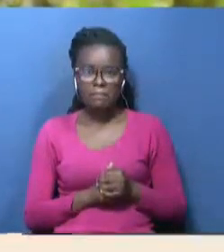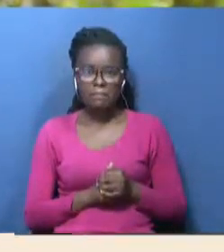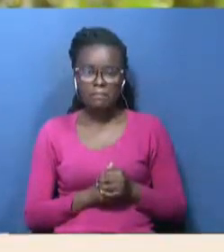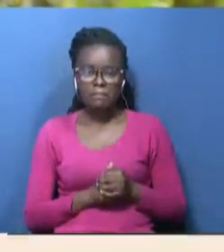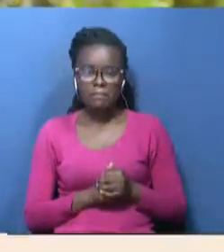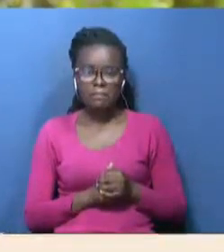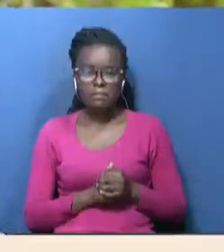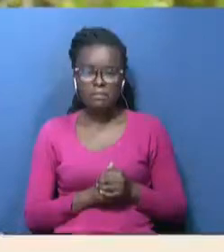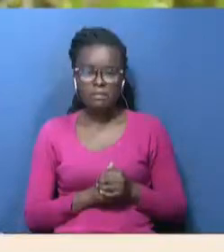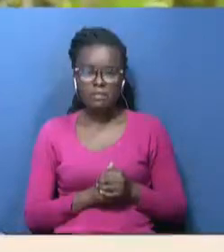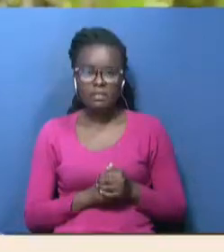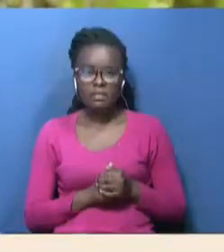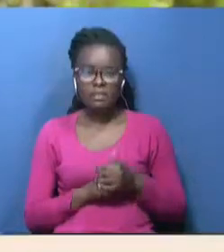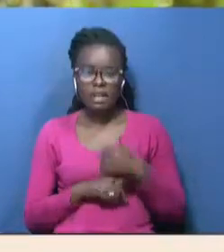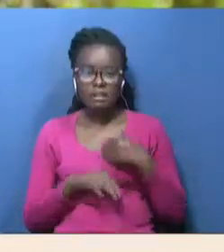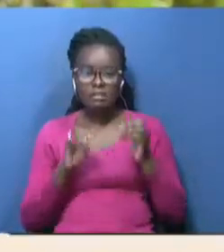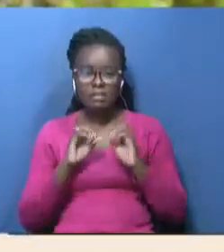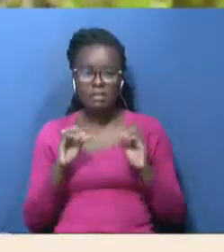gĩtagwo